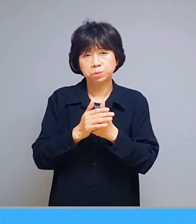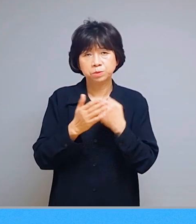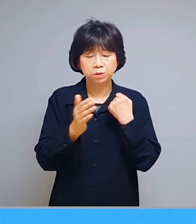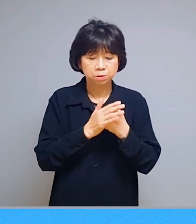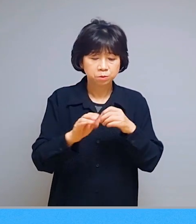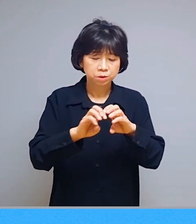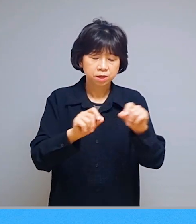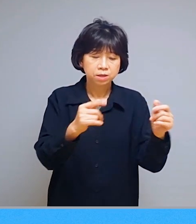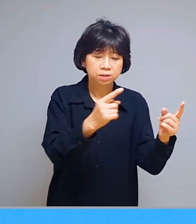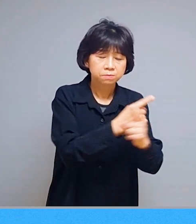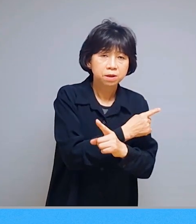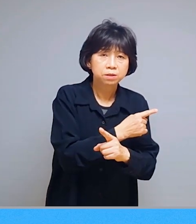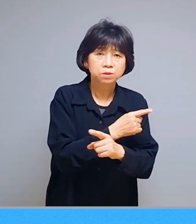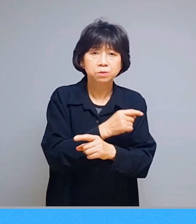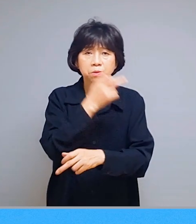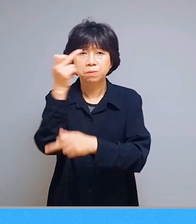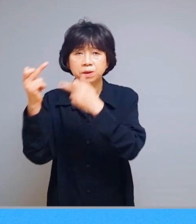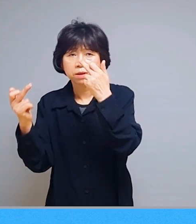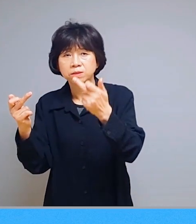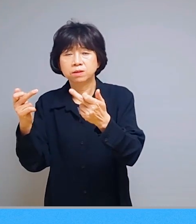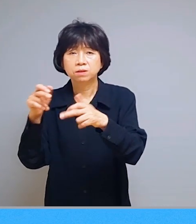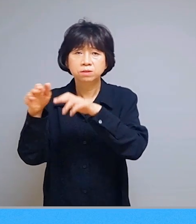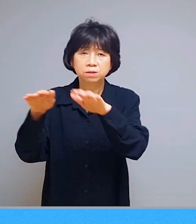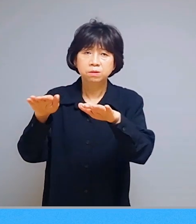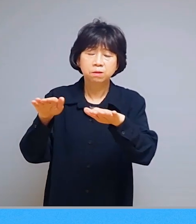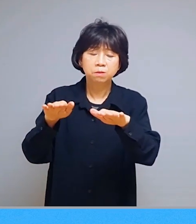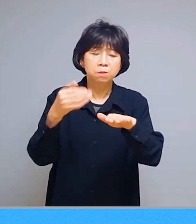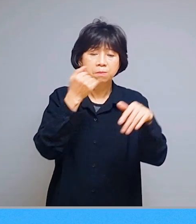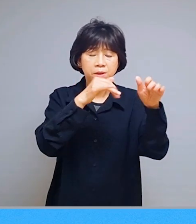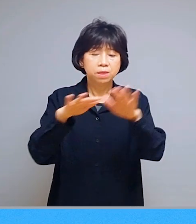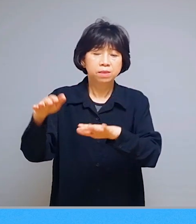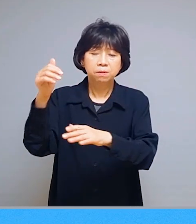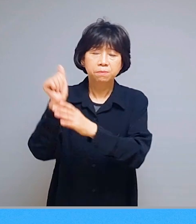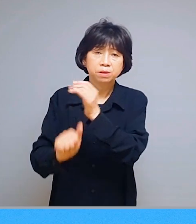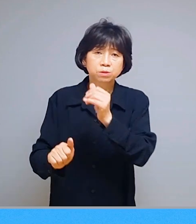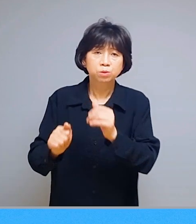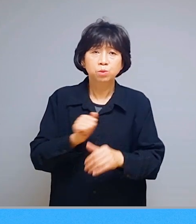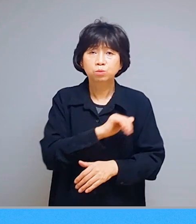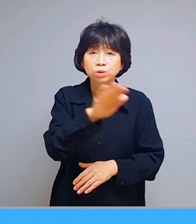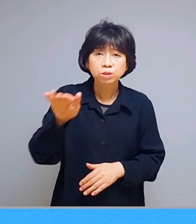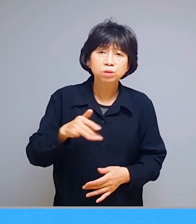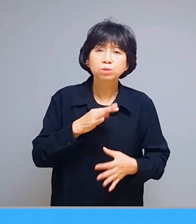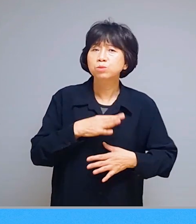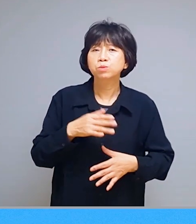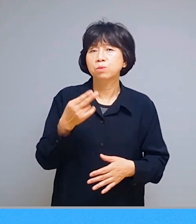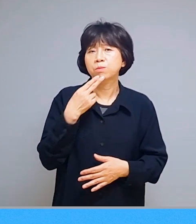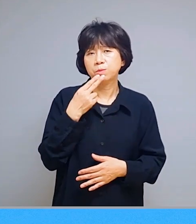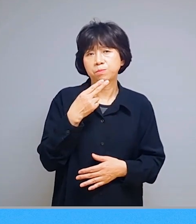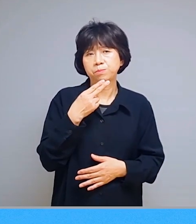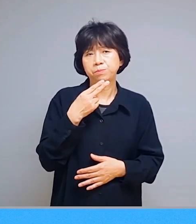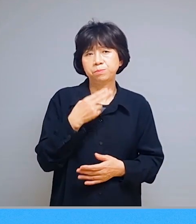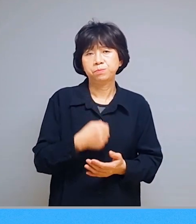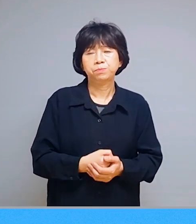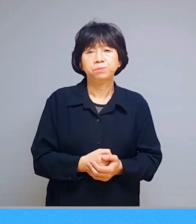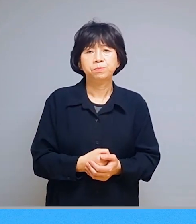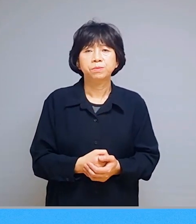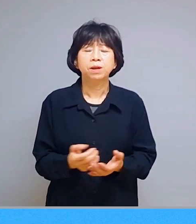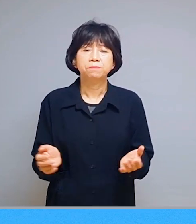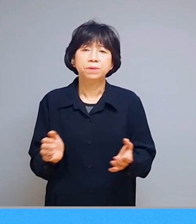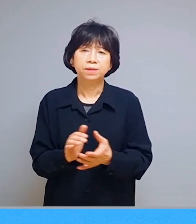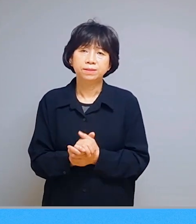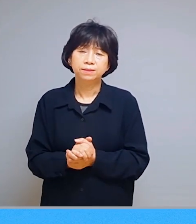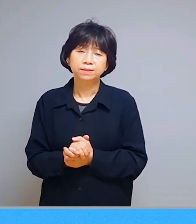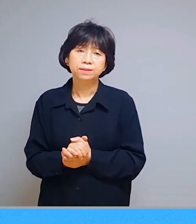땅이 변하든지 산이 흔들려 바다 가운데 빠지든지 우리는 두려워하지 아니하리로다.